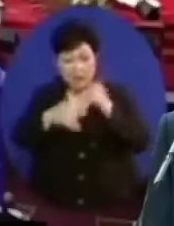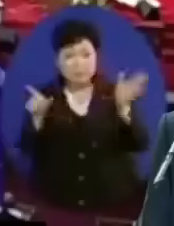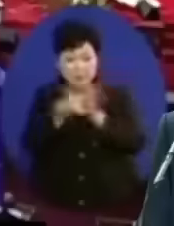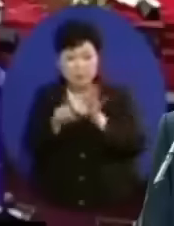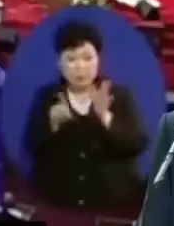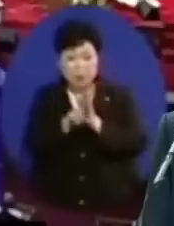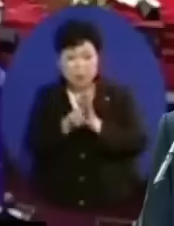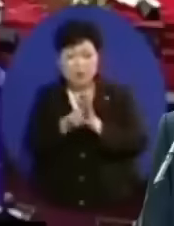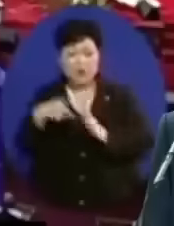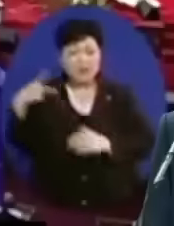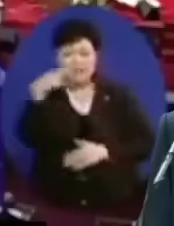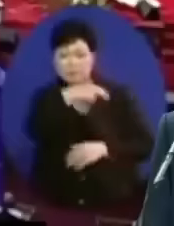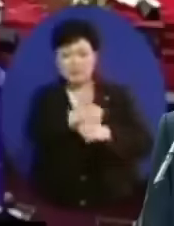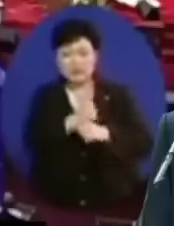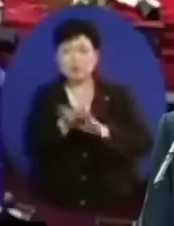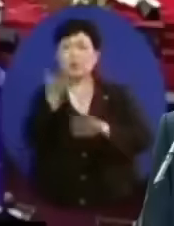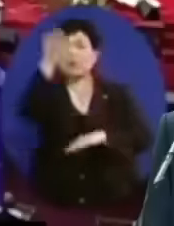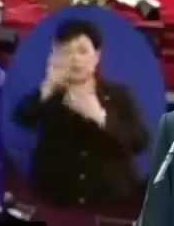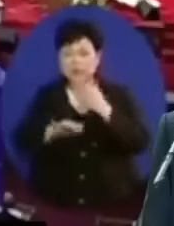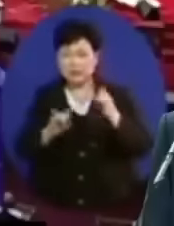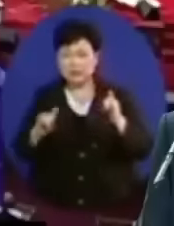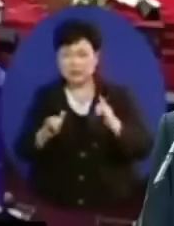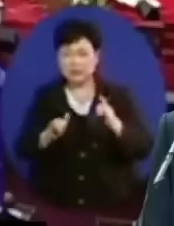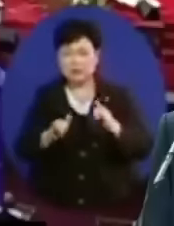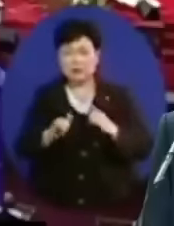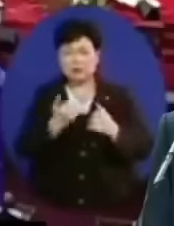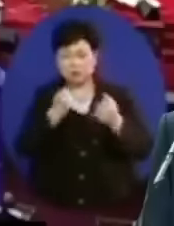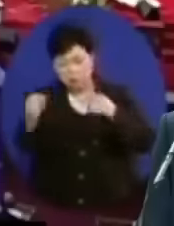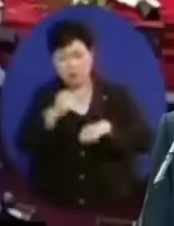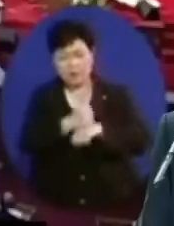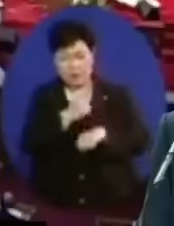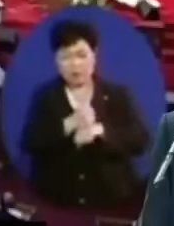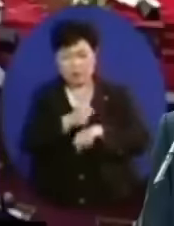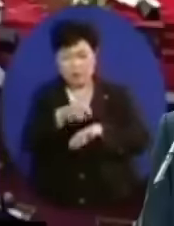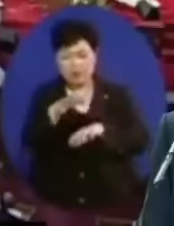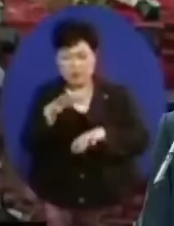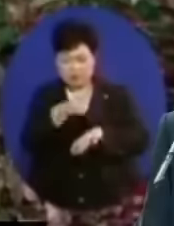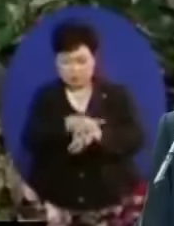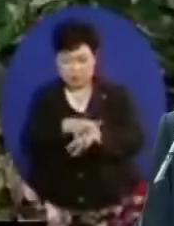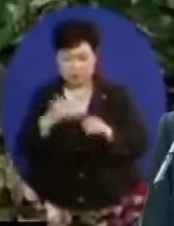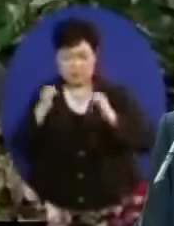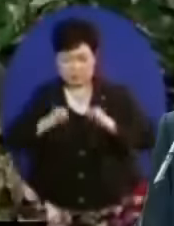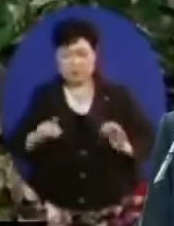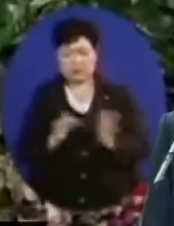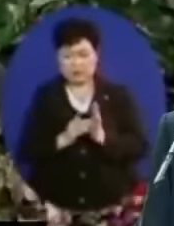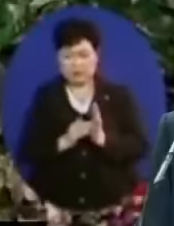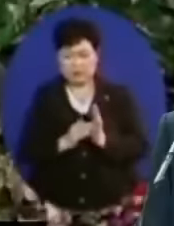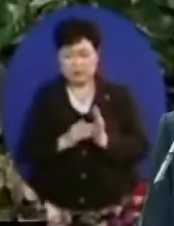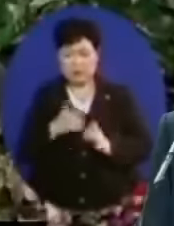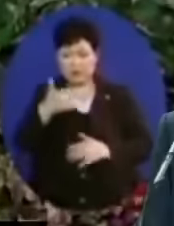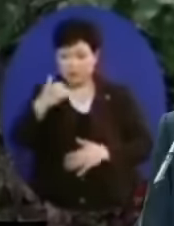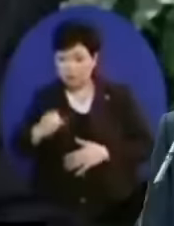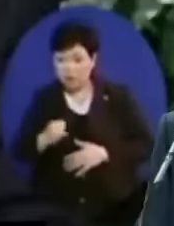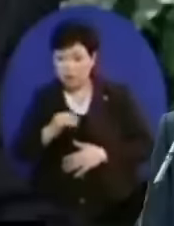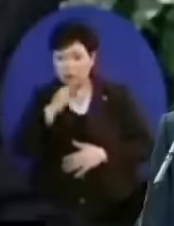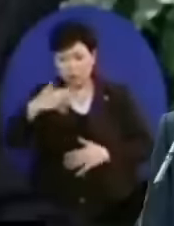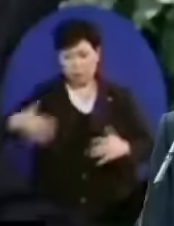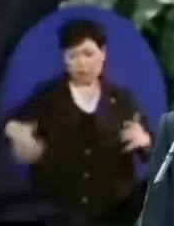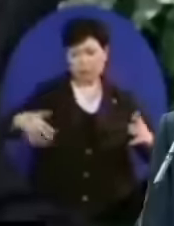자 물러나고 굵은 배옷을 입었습니다. 이야, 굉장한 나라입니다. 그렇게